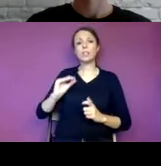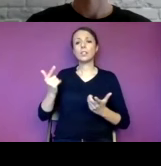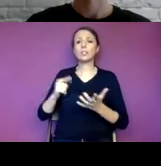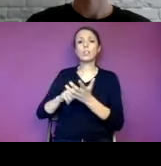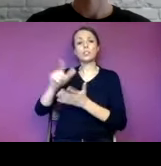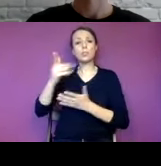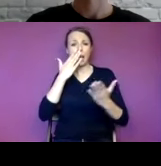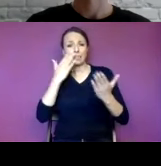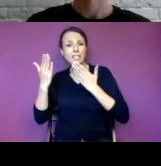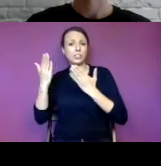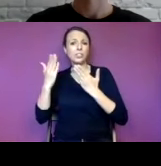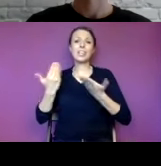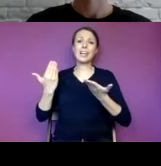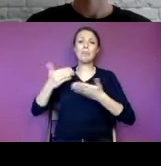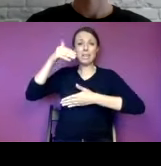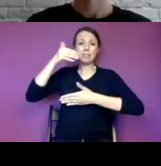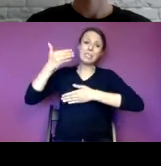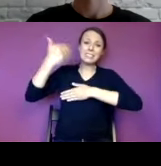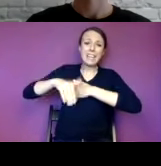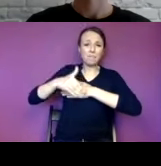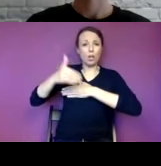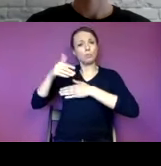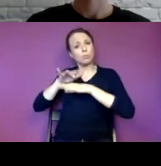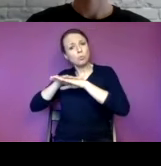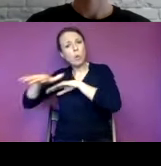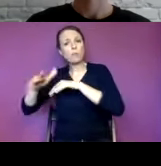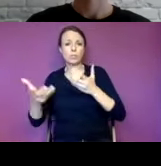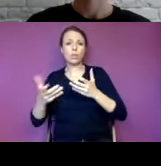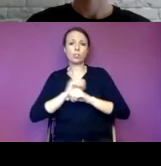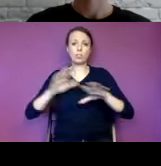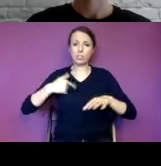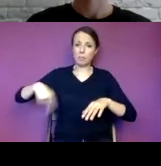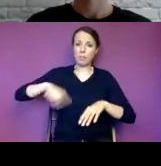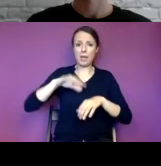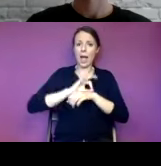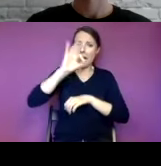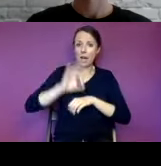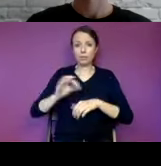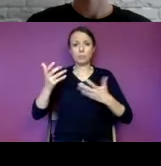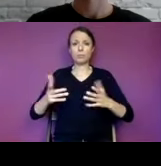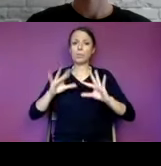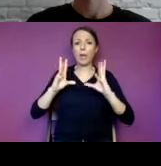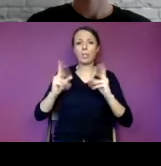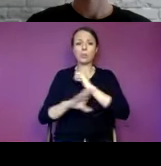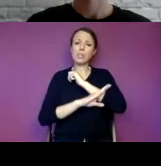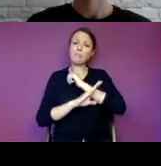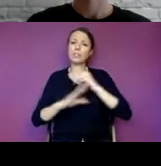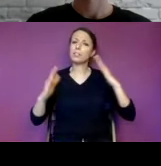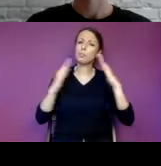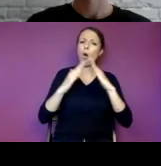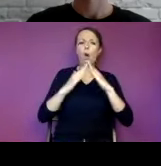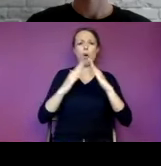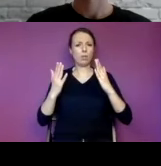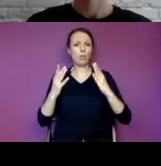prostu architektami i oczywiście nam się podobają drewniane domy i kruszyniany z takim klimatem, jaki kruszyniany